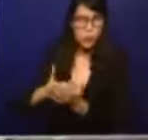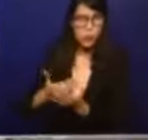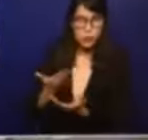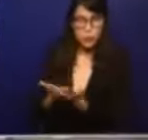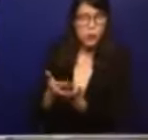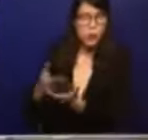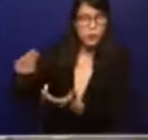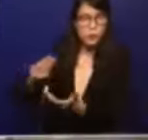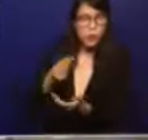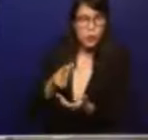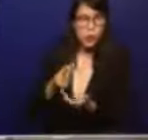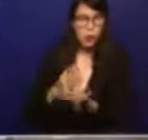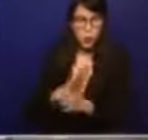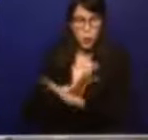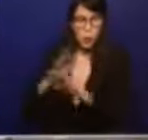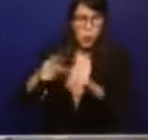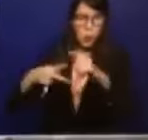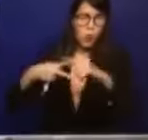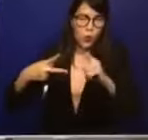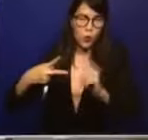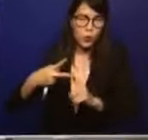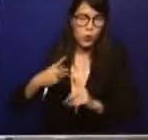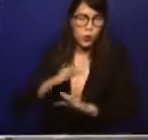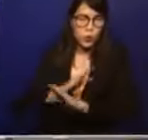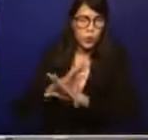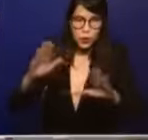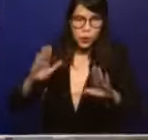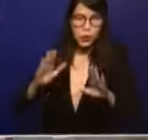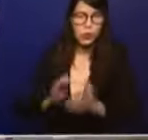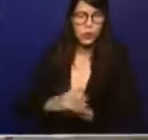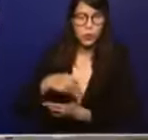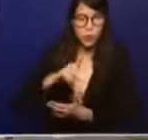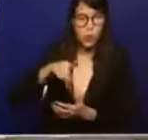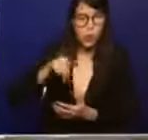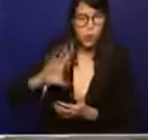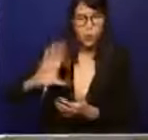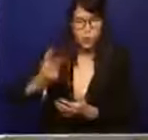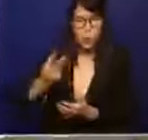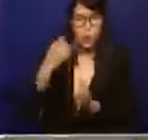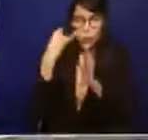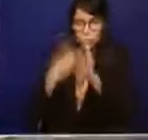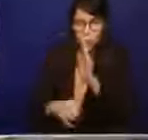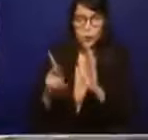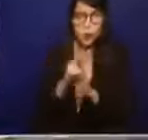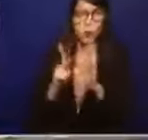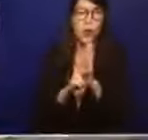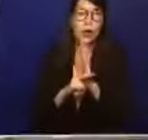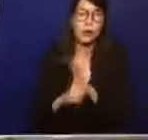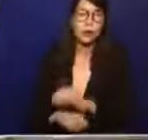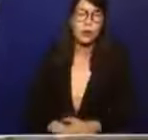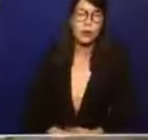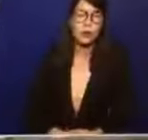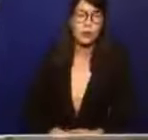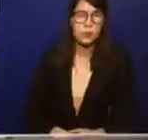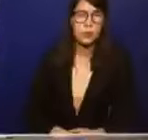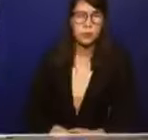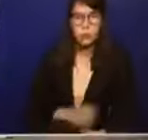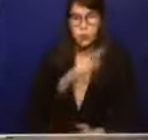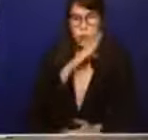นใดทั้งสิ้นถ้าไม่ได้ข้อยกเว้นไม่ได้รับข้อยกเว้นในกฎหมายของปปช.มีความผิดด้วยกันทั้งสิ้นหากจะอ้